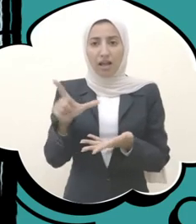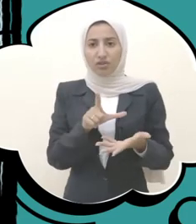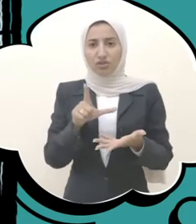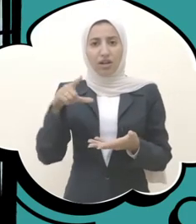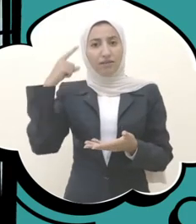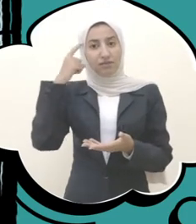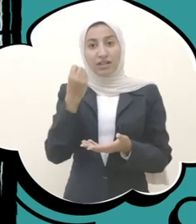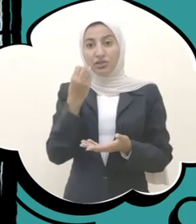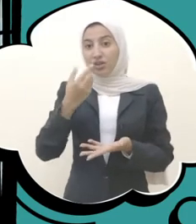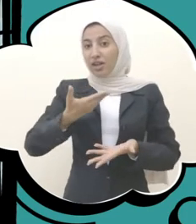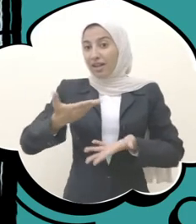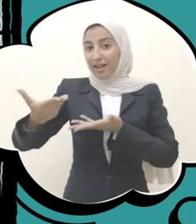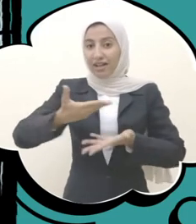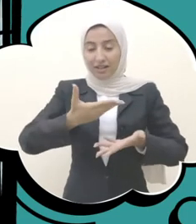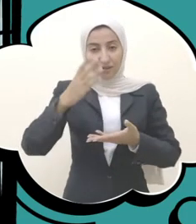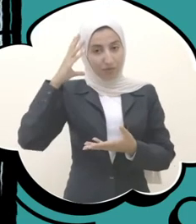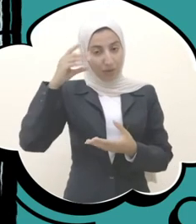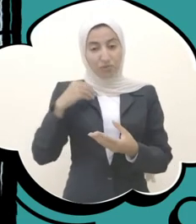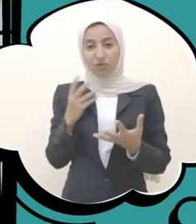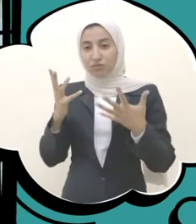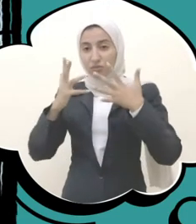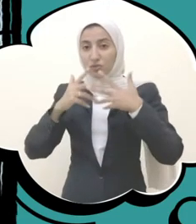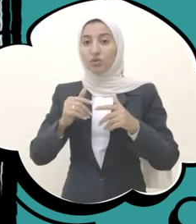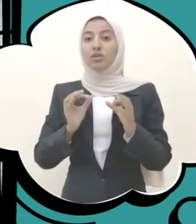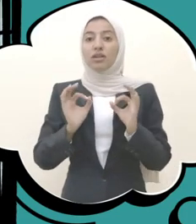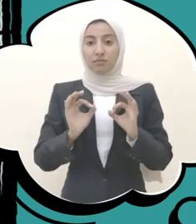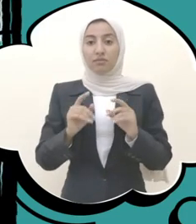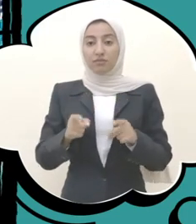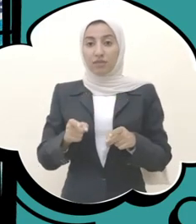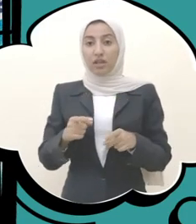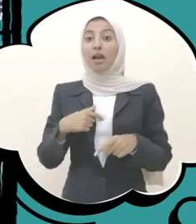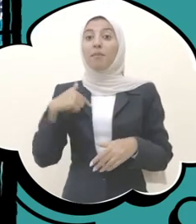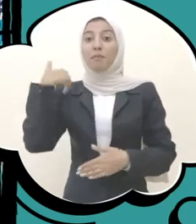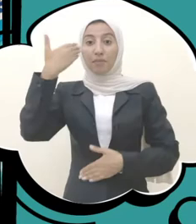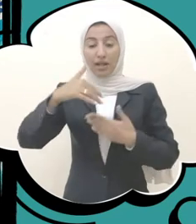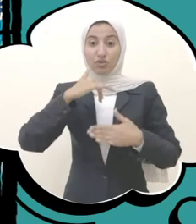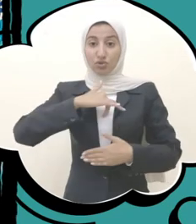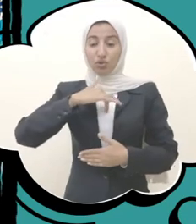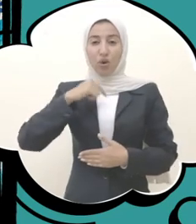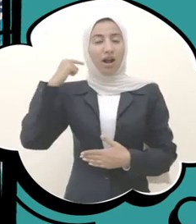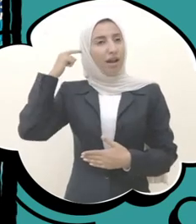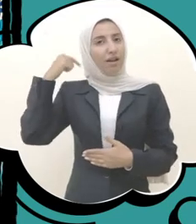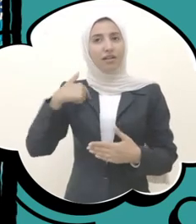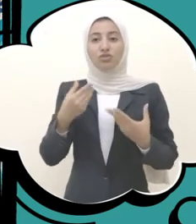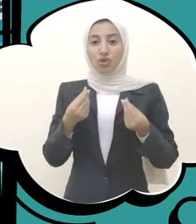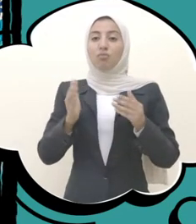معهم بالمدن، هالشي بيعزز من قدرتهم على بناء بيت جديد بهاي المدن.